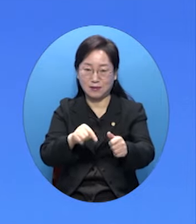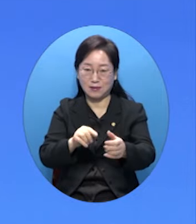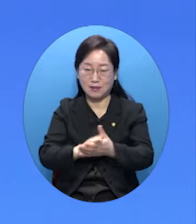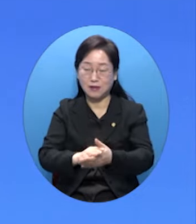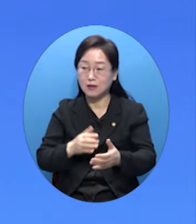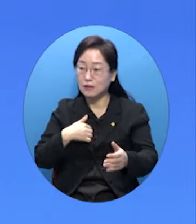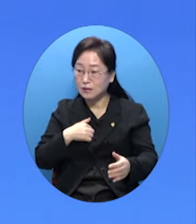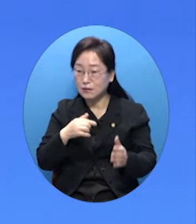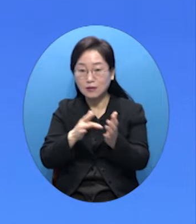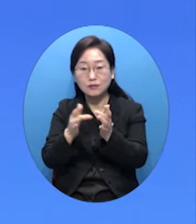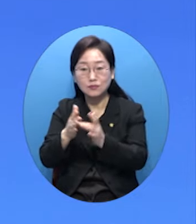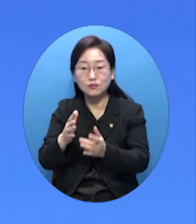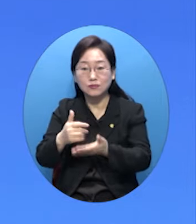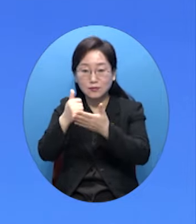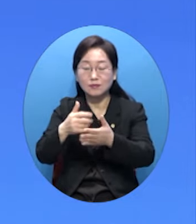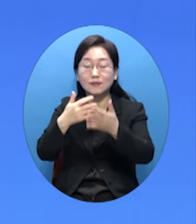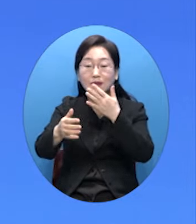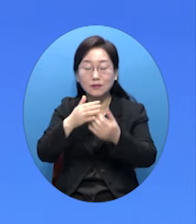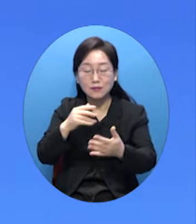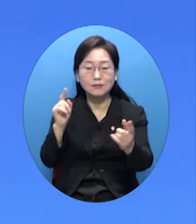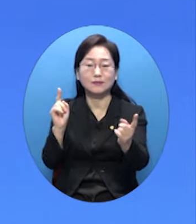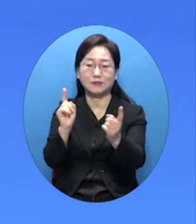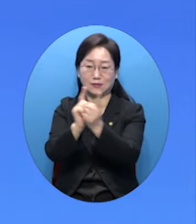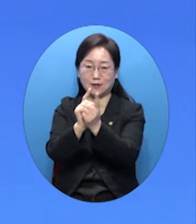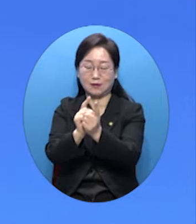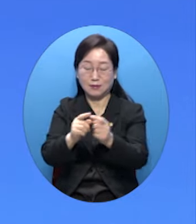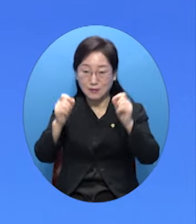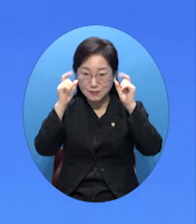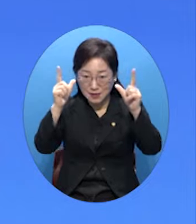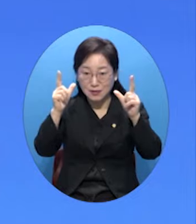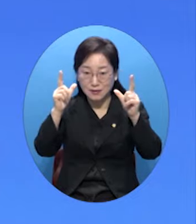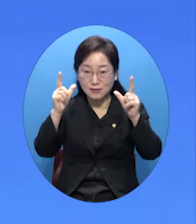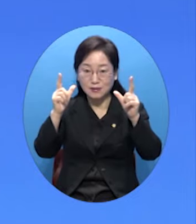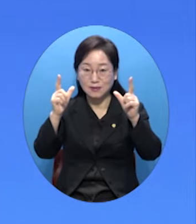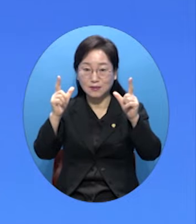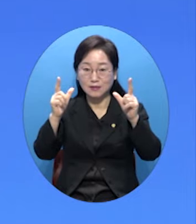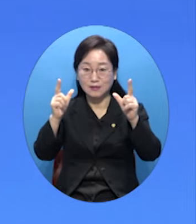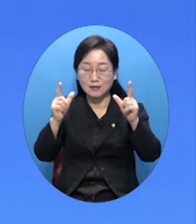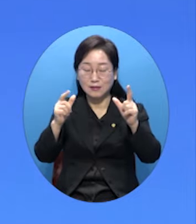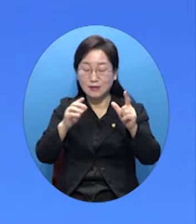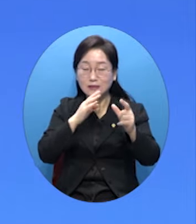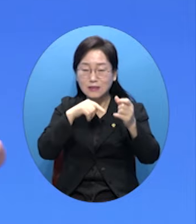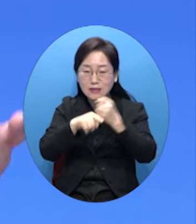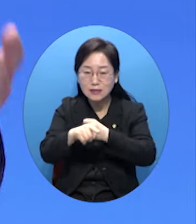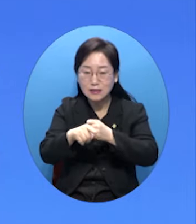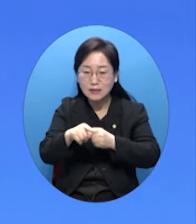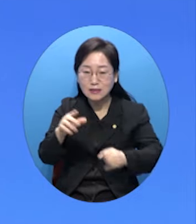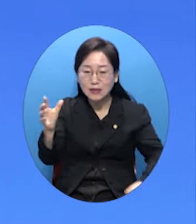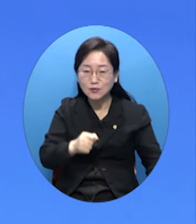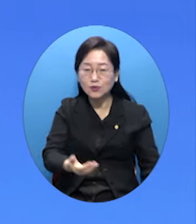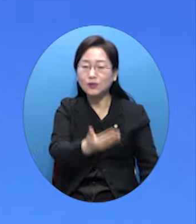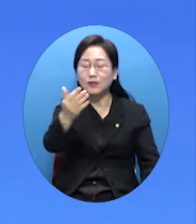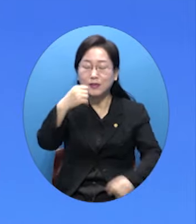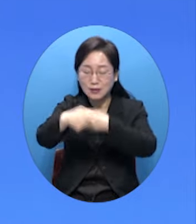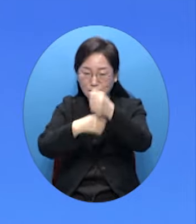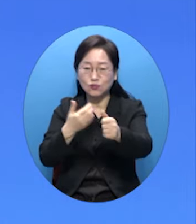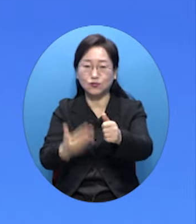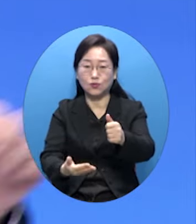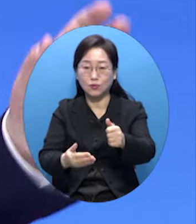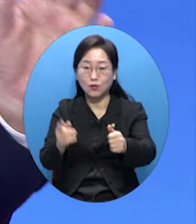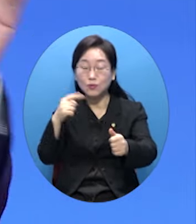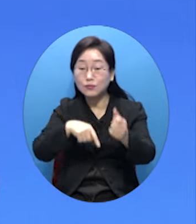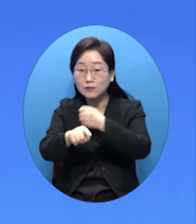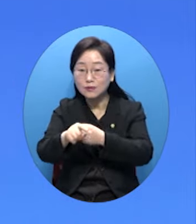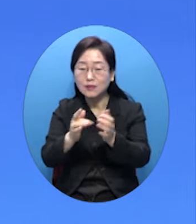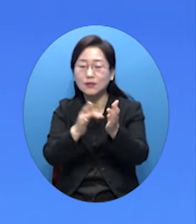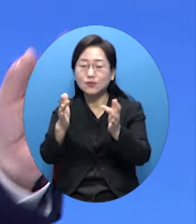내가 체험적으로 만나고 깨닫게 되면 진리가 너희를 자유롭게 하리라. 예수님이 우리를 모든